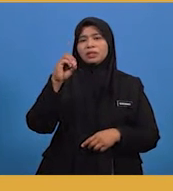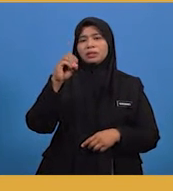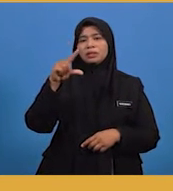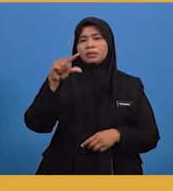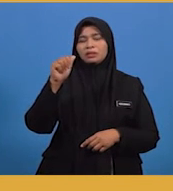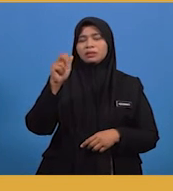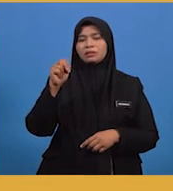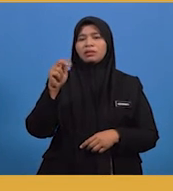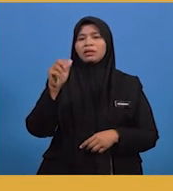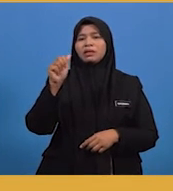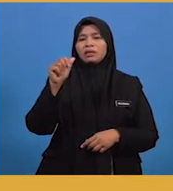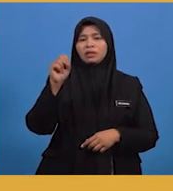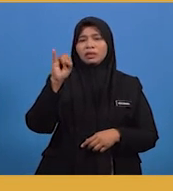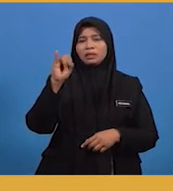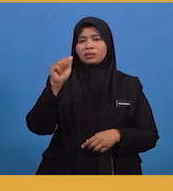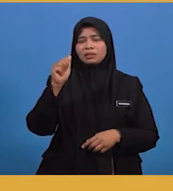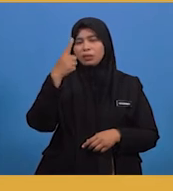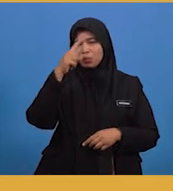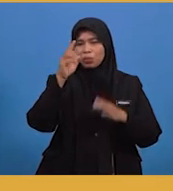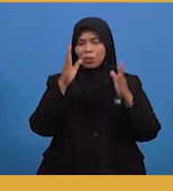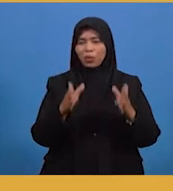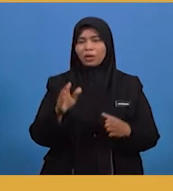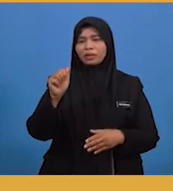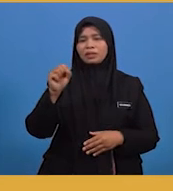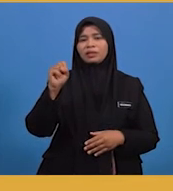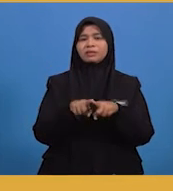Asia untuk orang Asia,